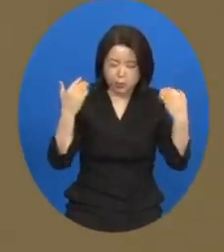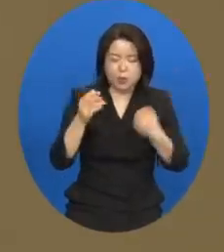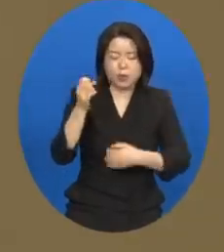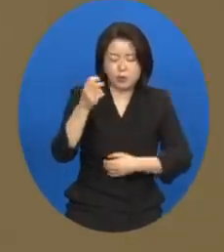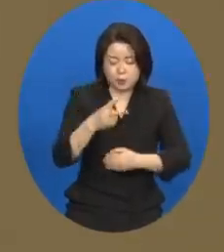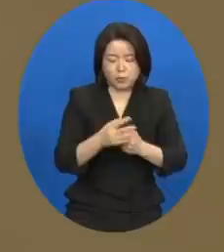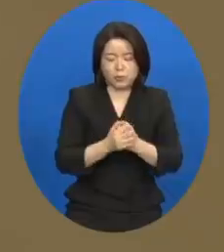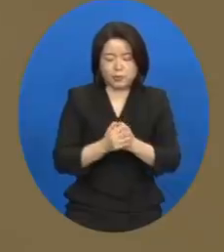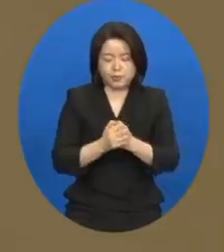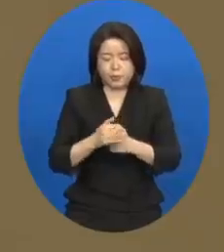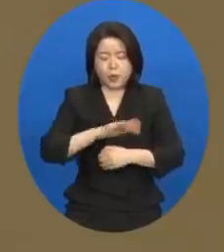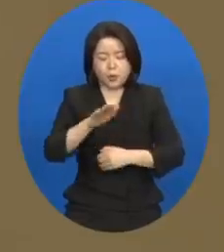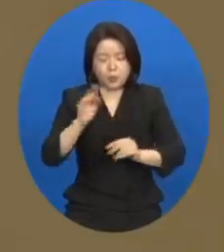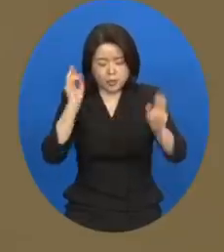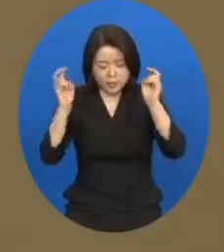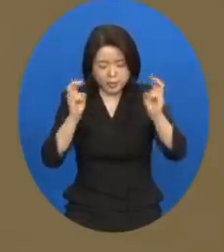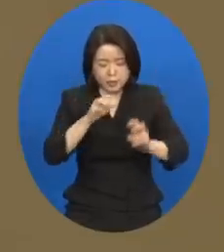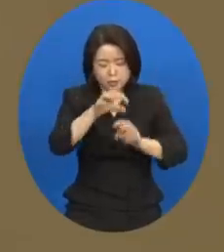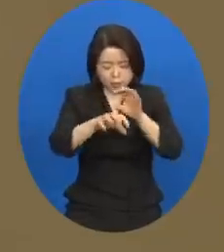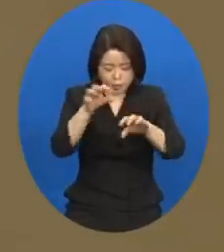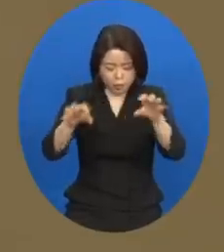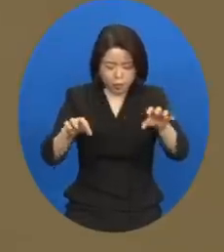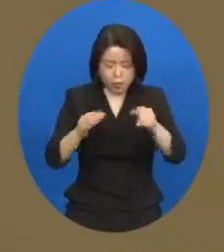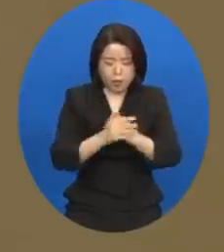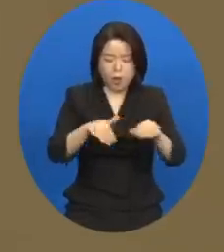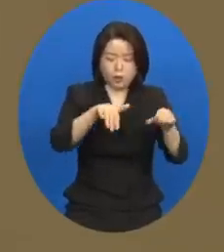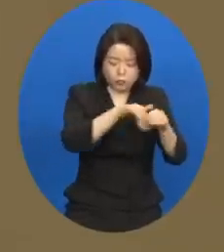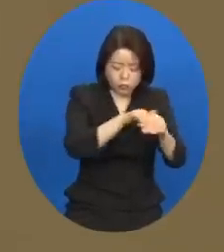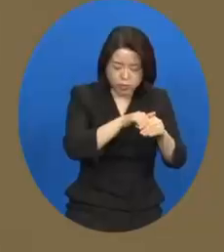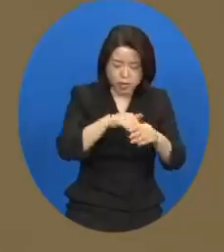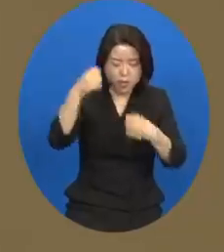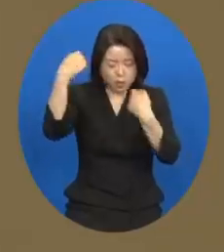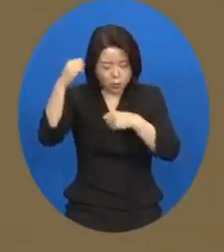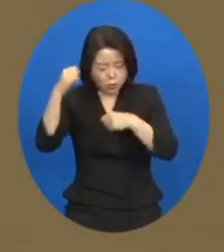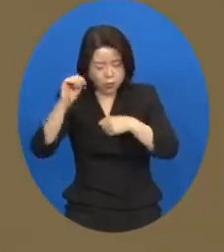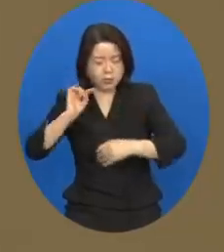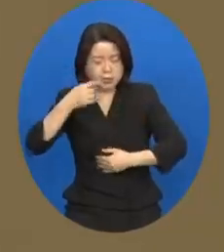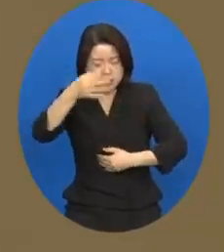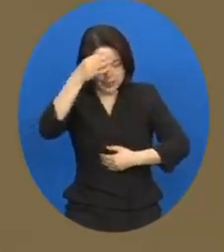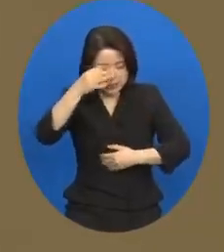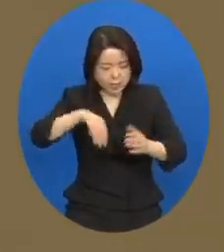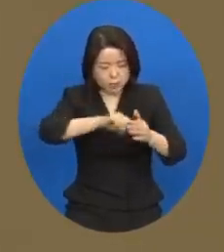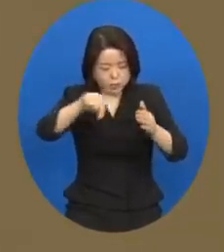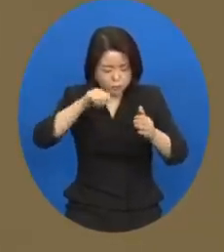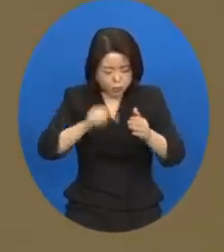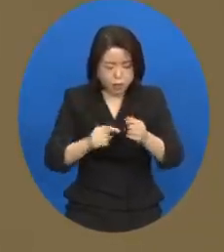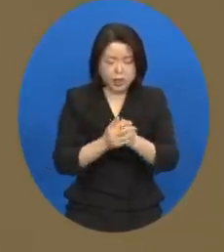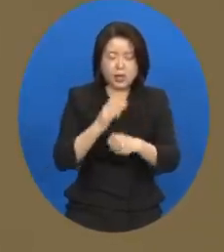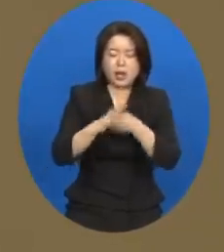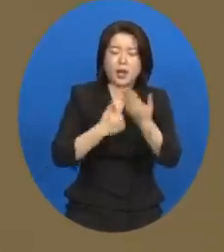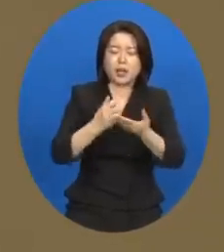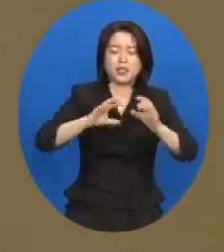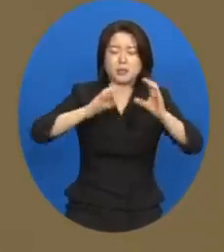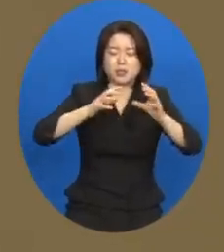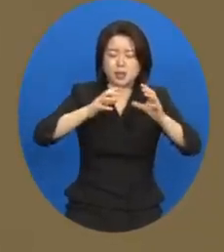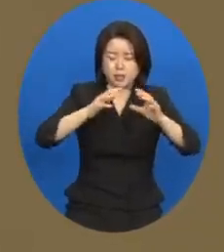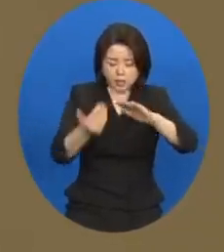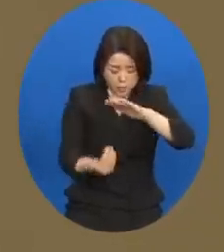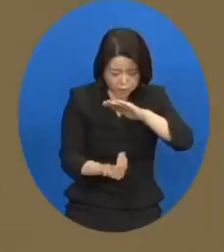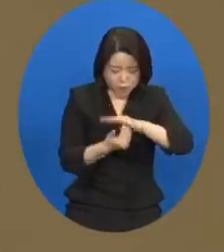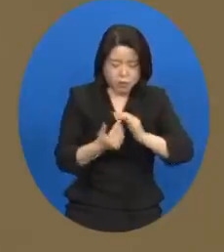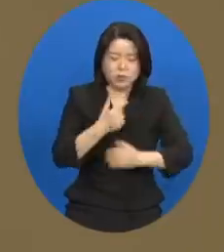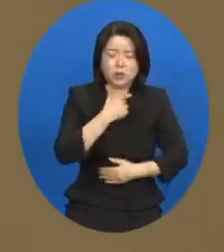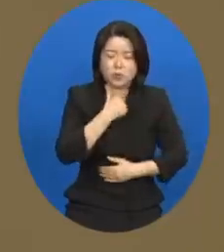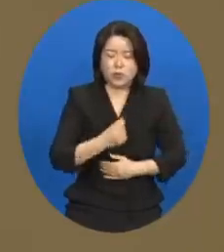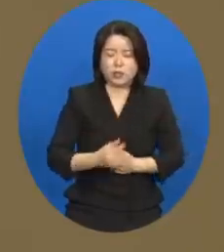또 우리의 기업의 현장, 문화, 공연, 예술계에 하나님의 나라가 이루어지게 되기를